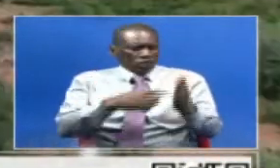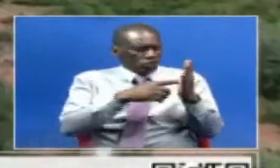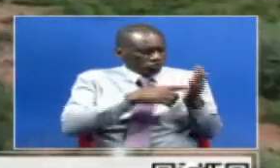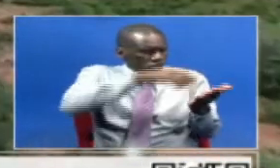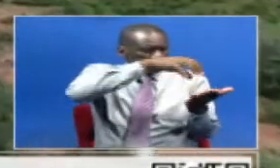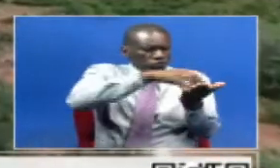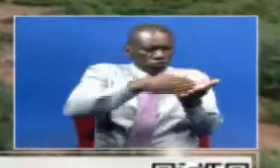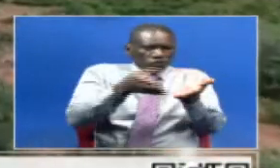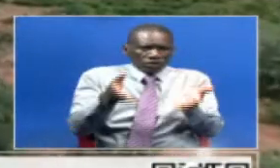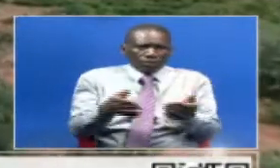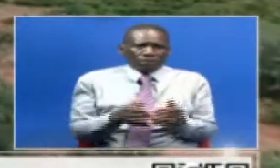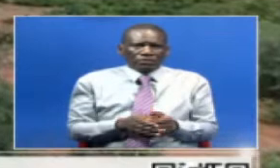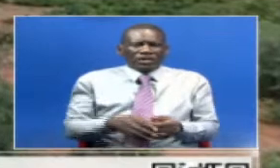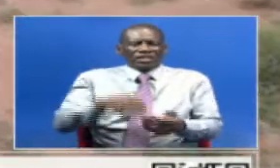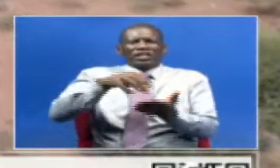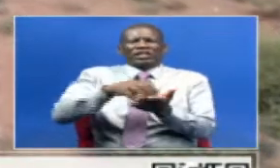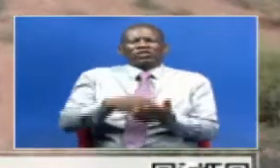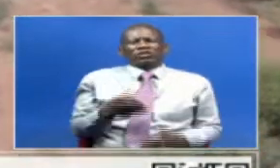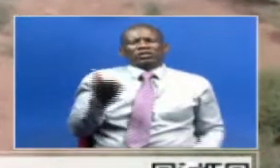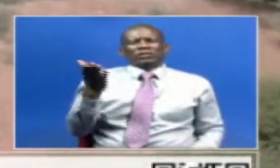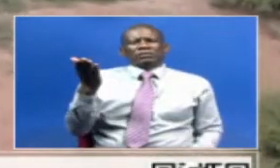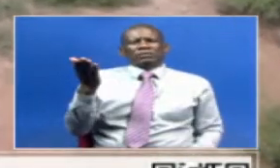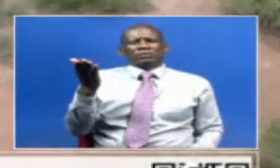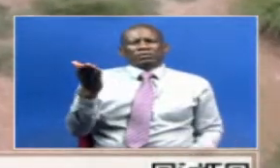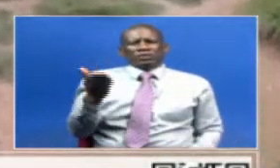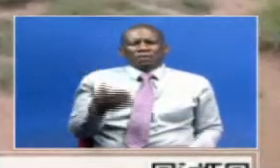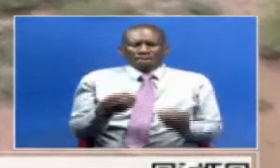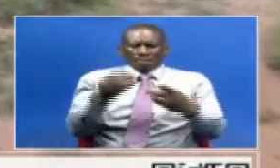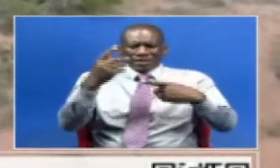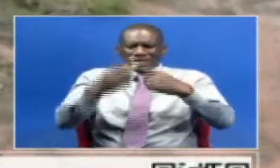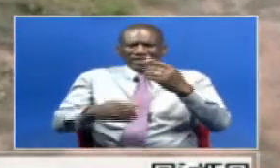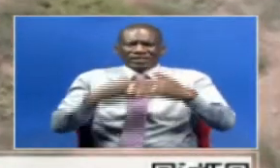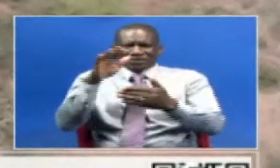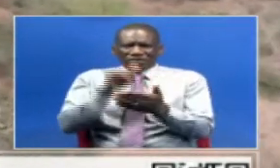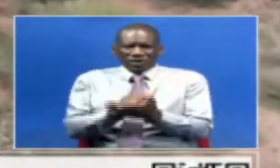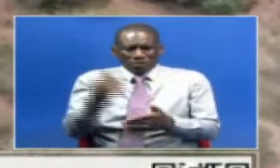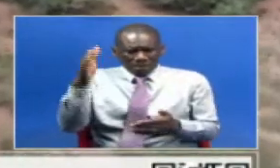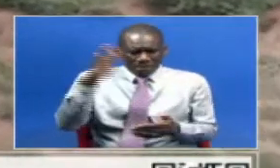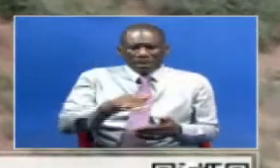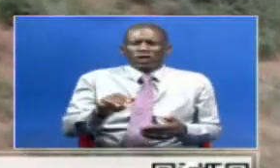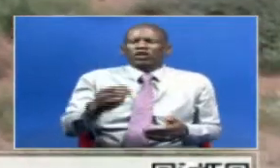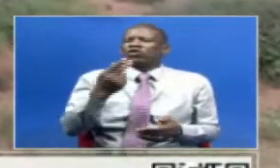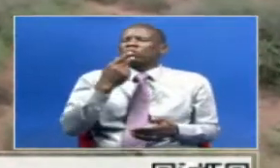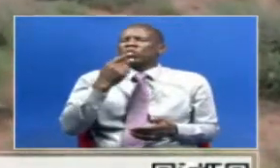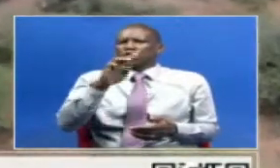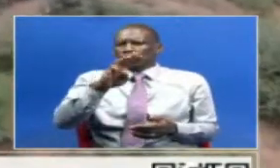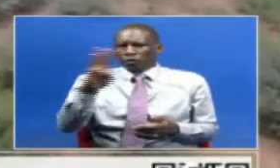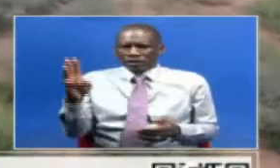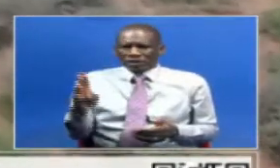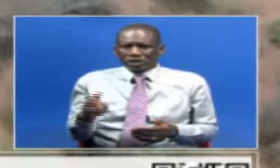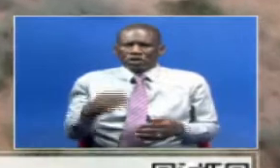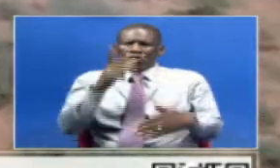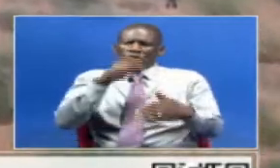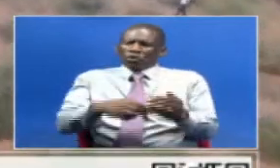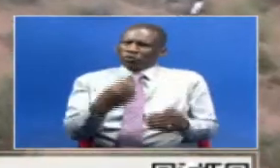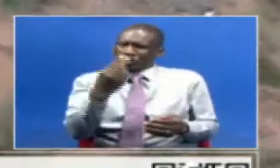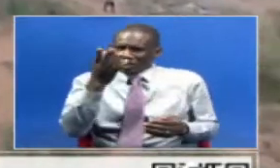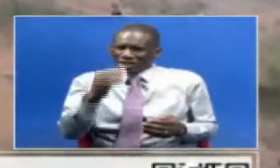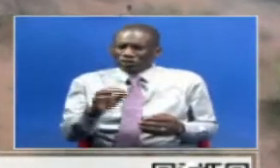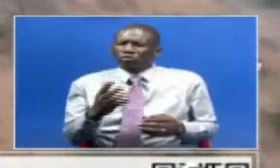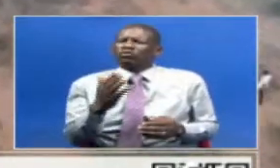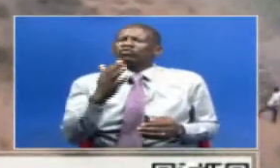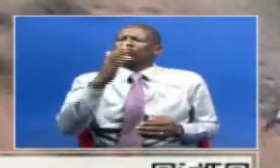inayokupata. Hali halisia. Miaka mingi baadaye tunarejea Pokot Magharibi. Kinachotukaribisha ni moshi